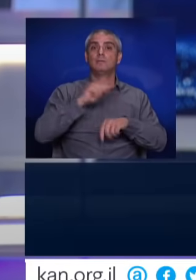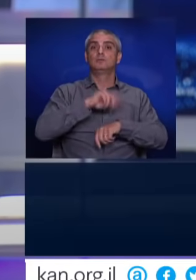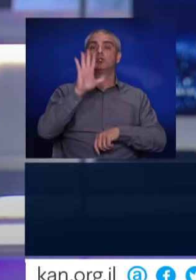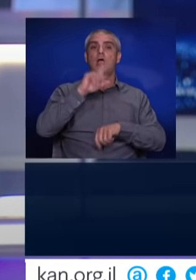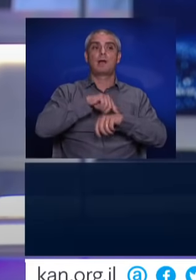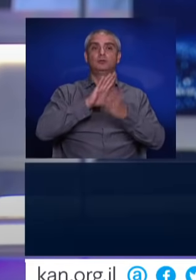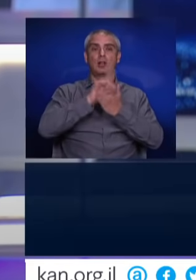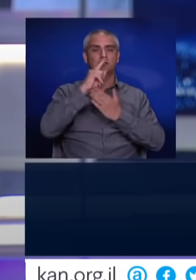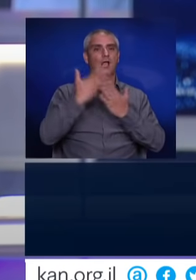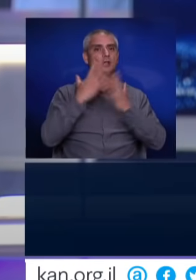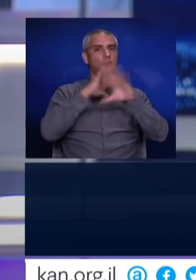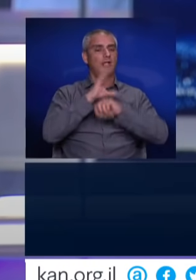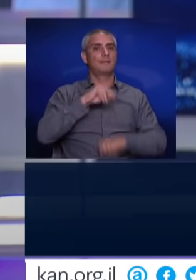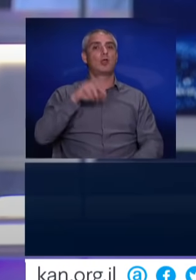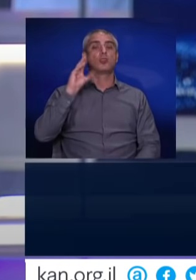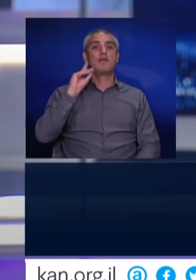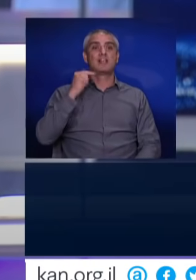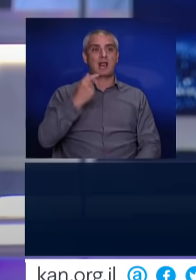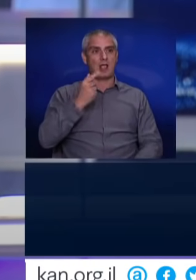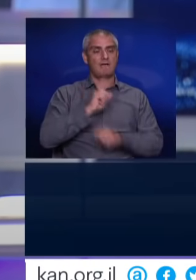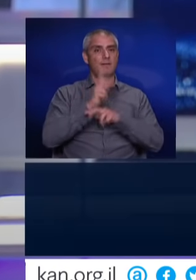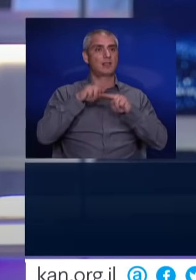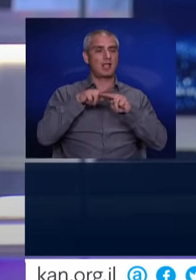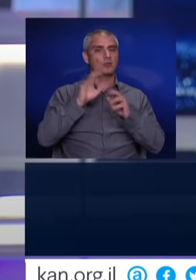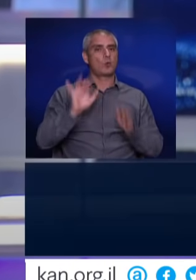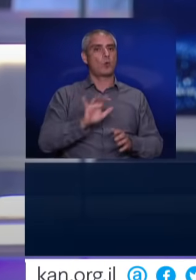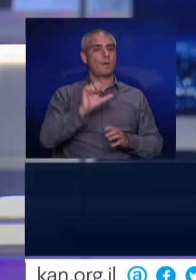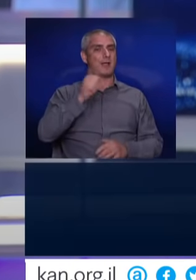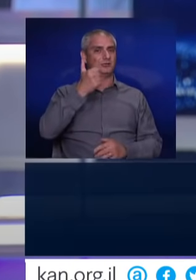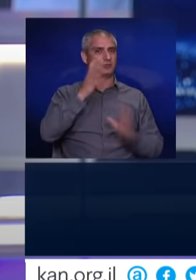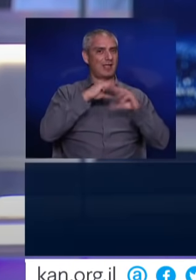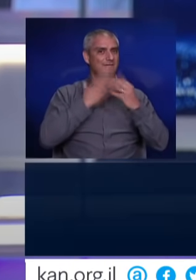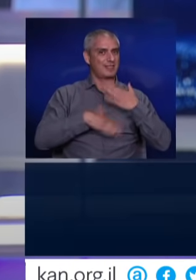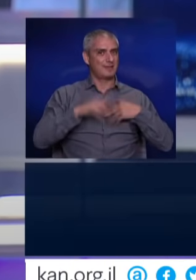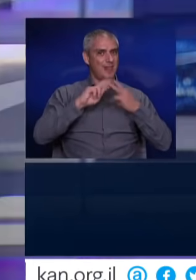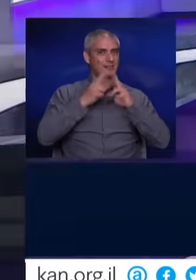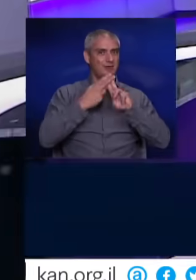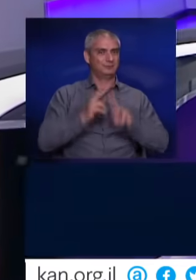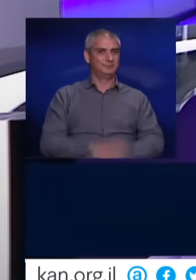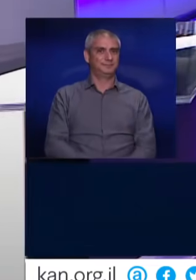ב5-11 חדשות הלילה עם דוב גילהר. מיד אחרינו קופה ראשית. ערב נעים, להתראות.